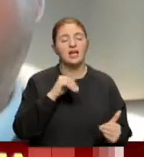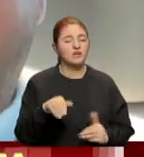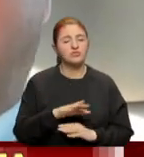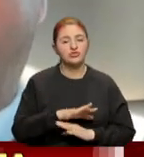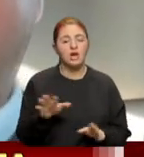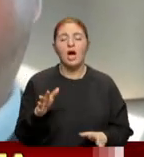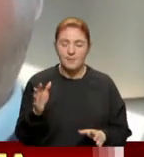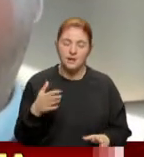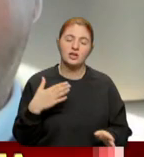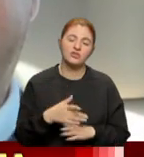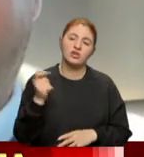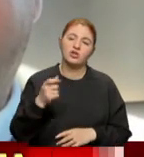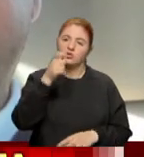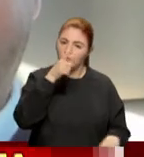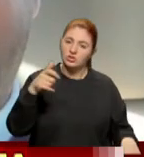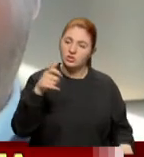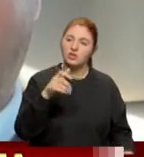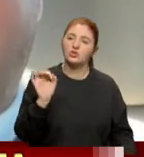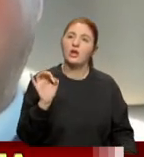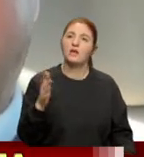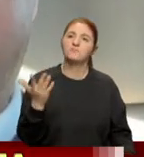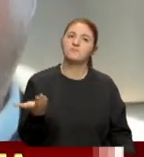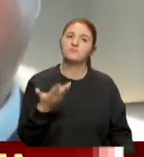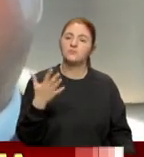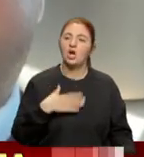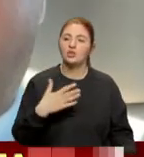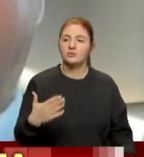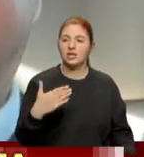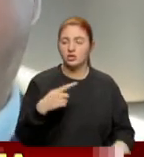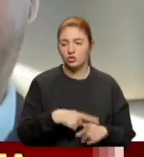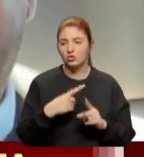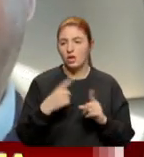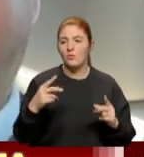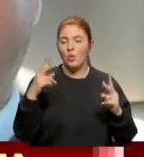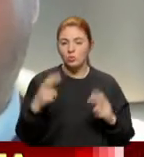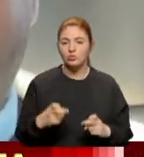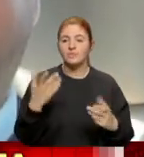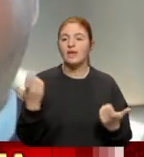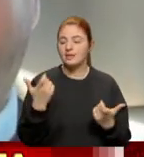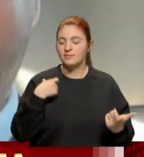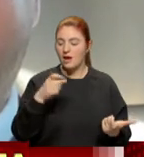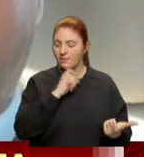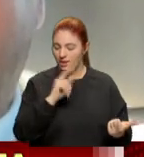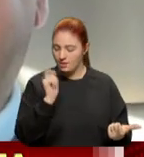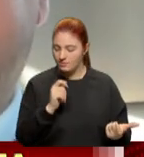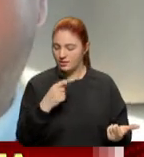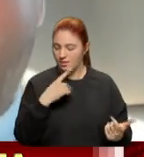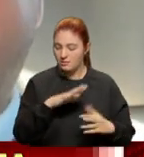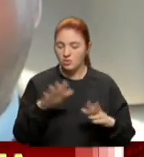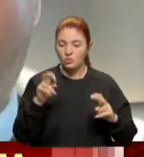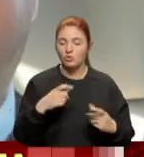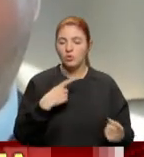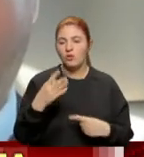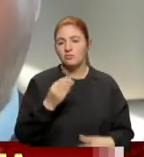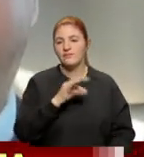gelmeyecek. Ama gerçekten Türkiye'nin şöyle önümüzdeki dönemle ilgili oturup nerede hata yaptık diye bir masaya